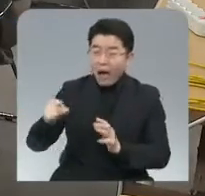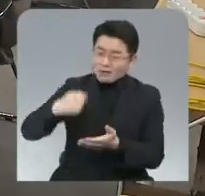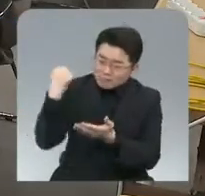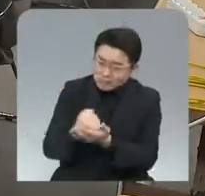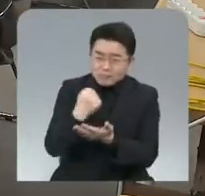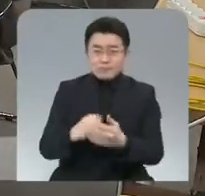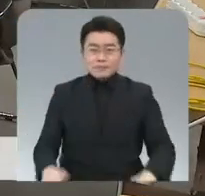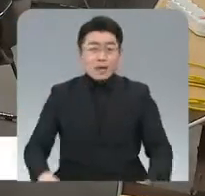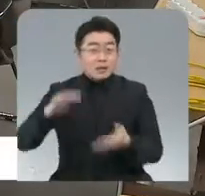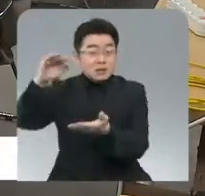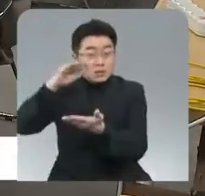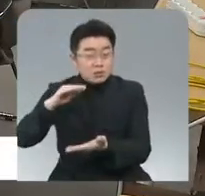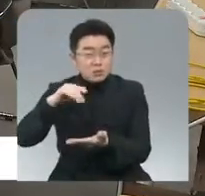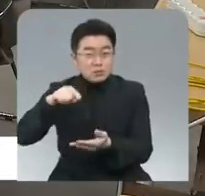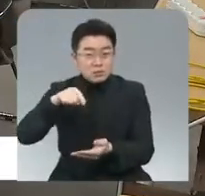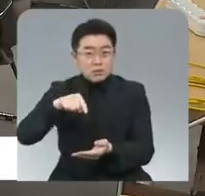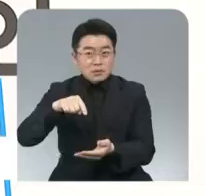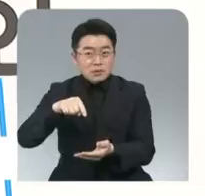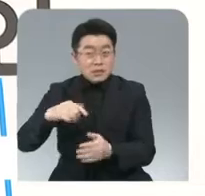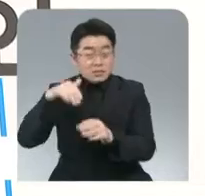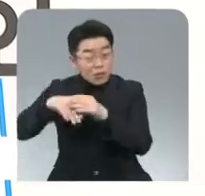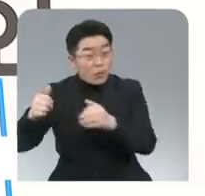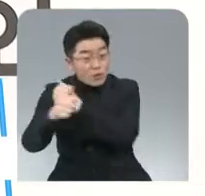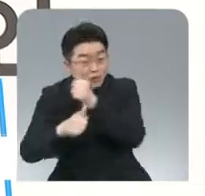ていくと付け加えました